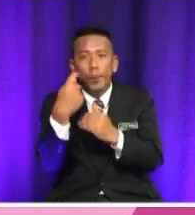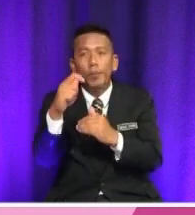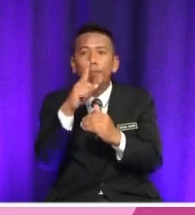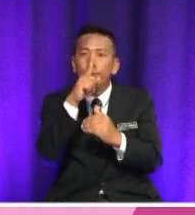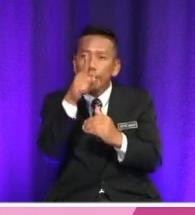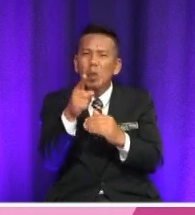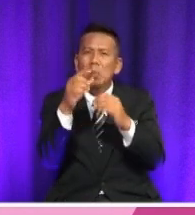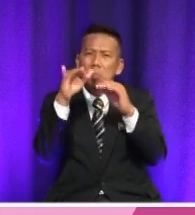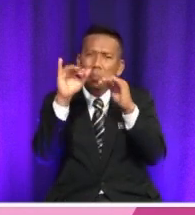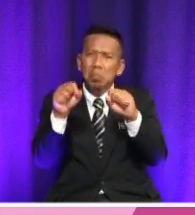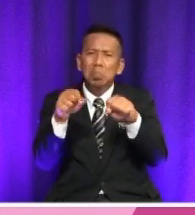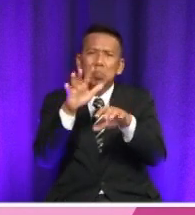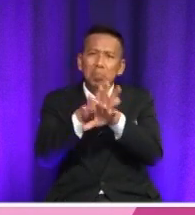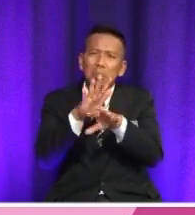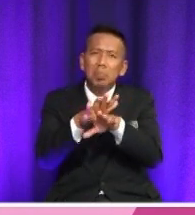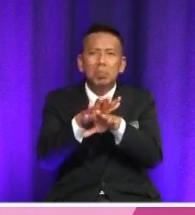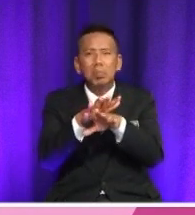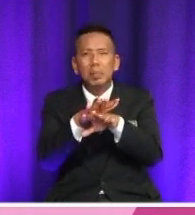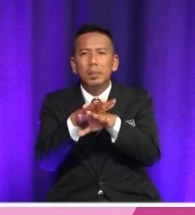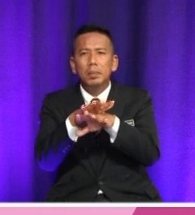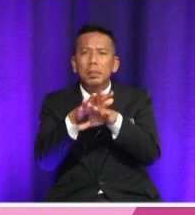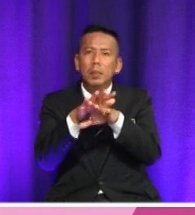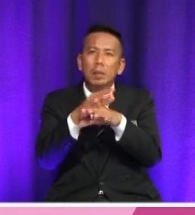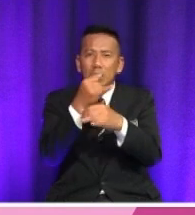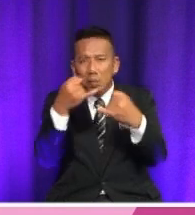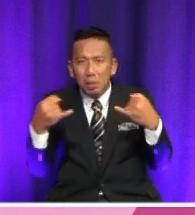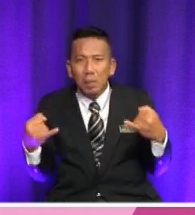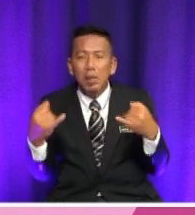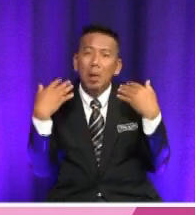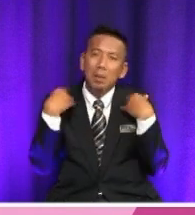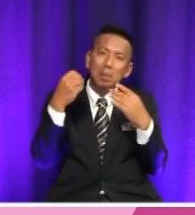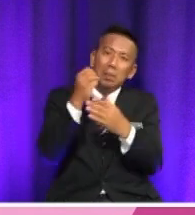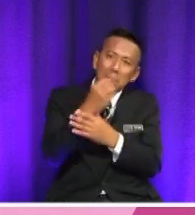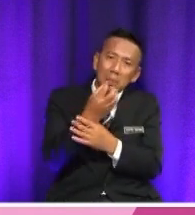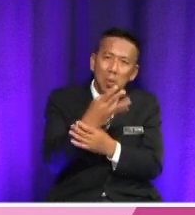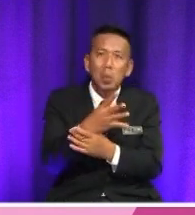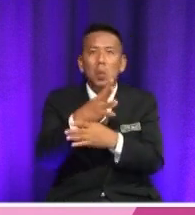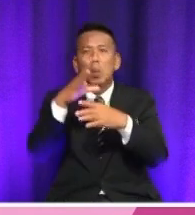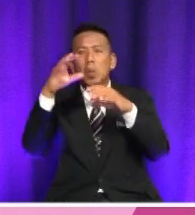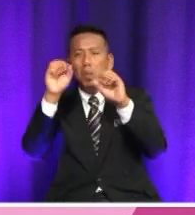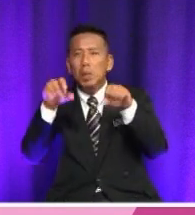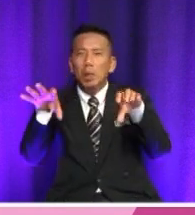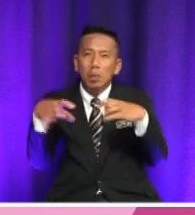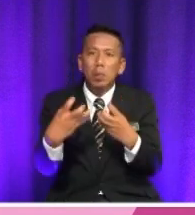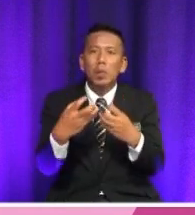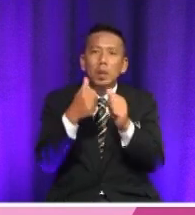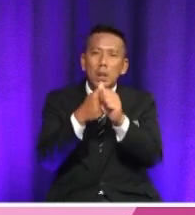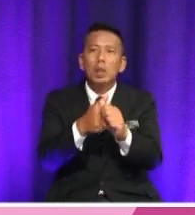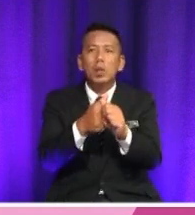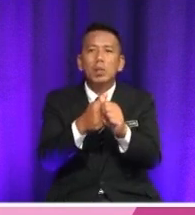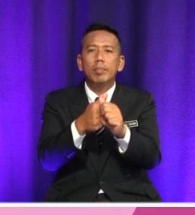berbagai kan dia asalkan eh tampak pada lampu dan kita beli eee buat dia ikut